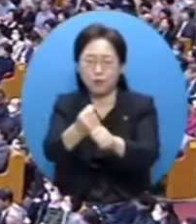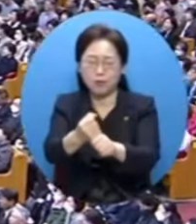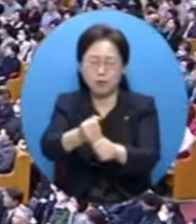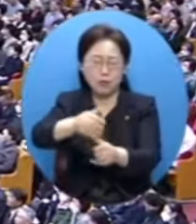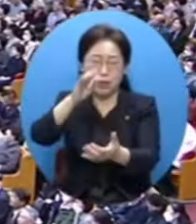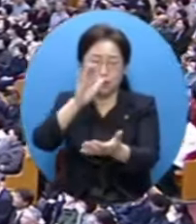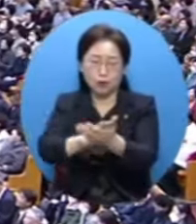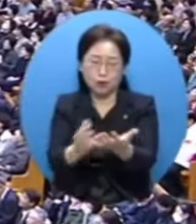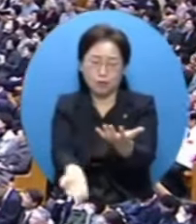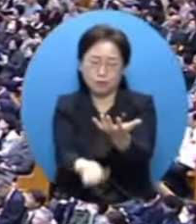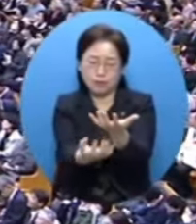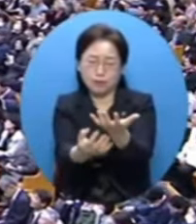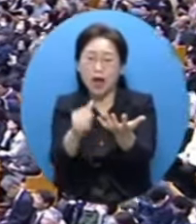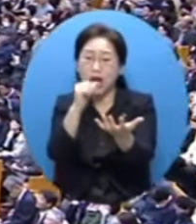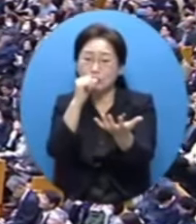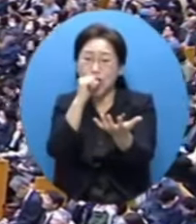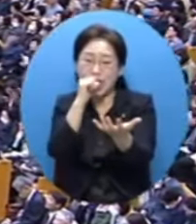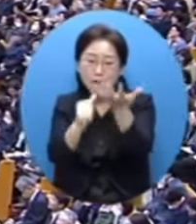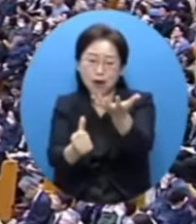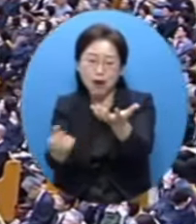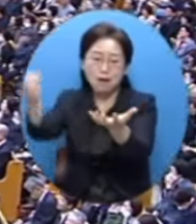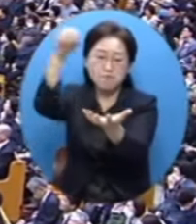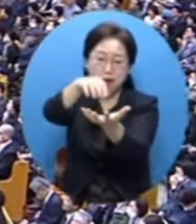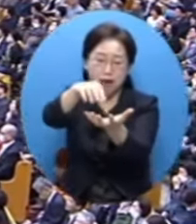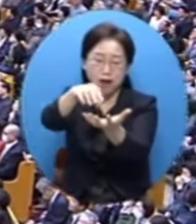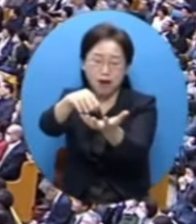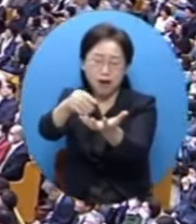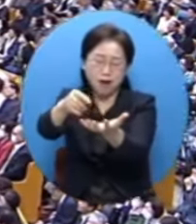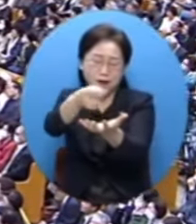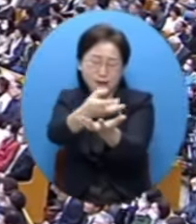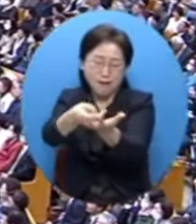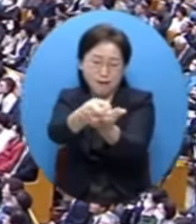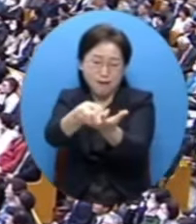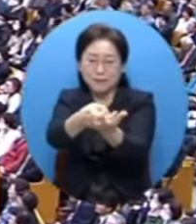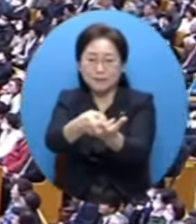이 쇠판 위에 던져져가고 고문을 당하고